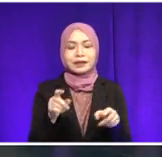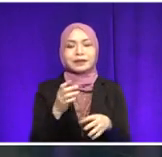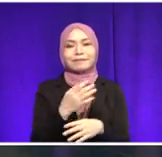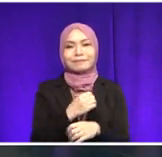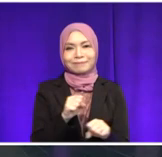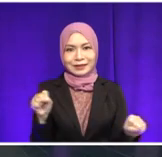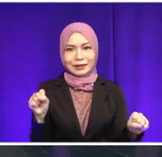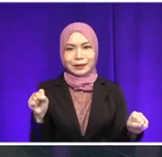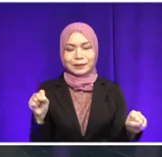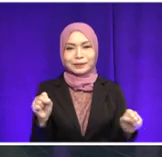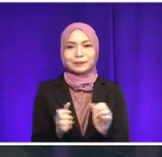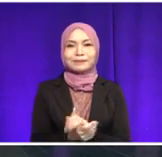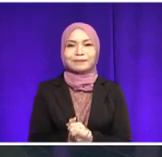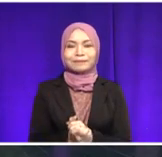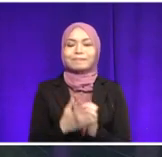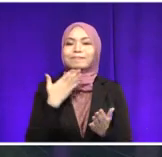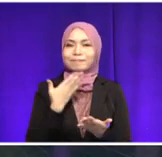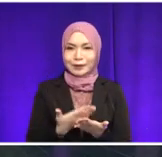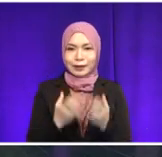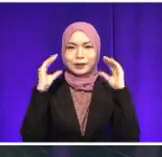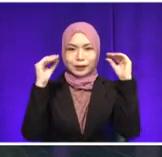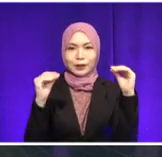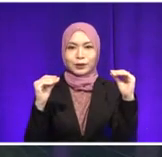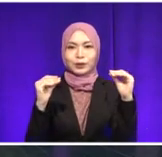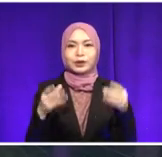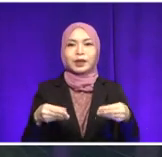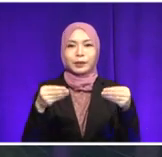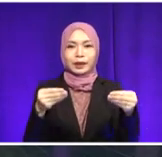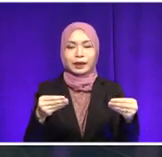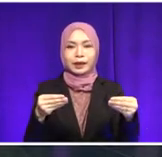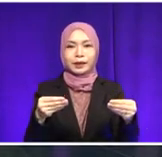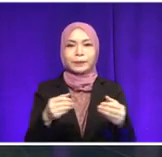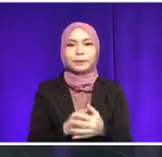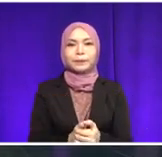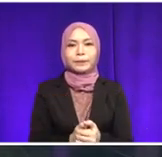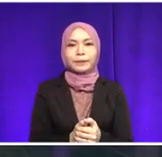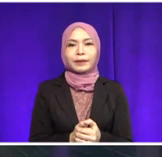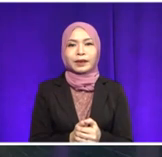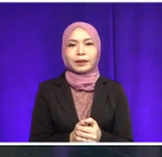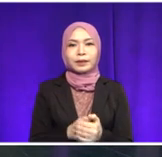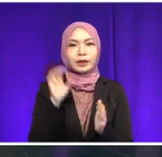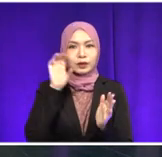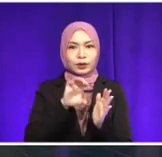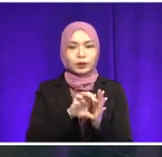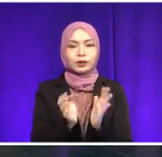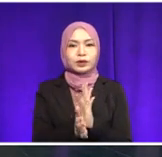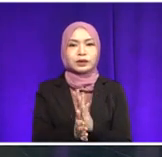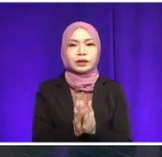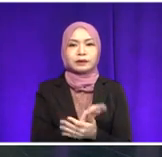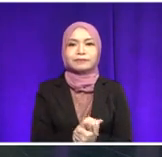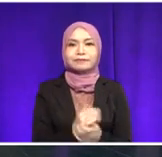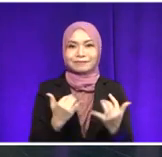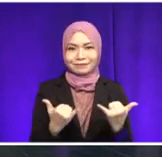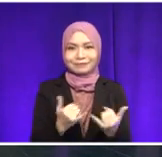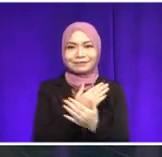kita dengan persoalan-persoalan mengenai topik kita pada hari ini jadi sekarang mungkin kita boleh berhenti